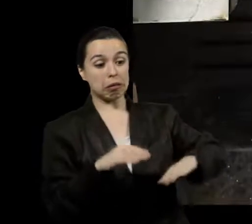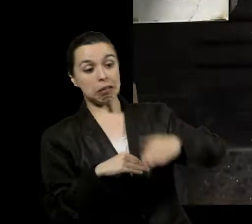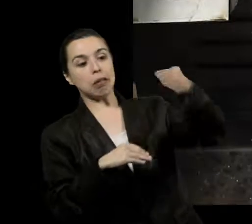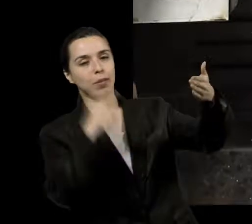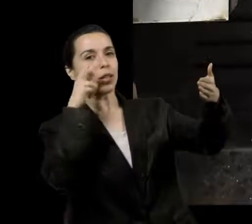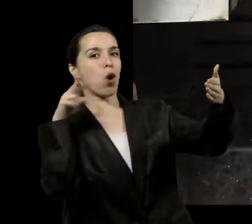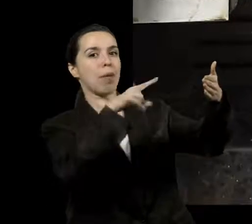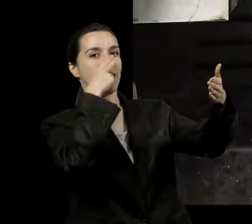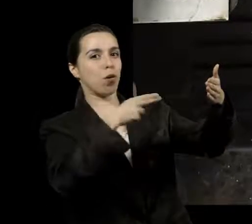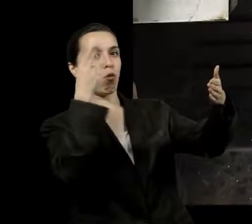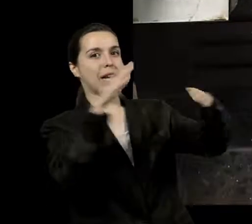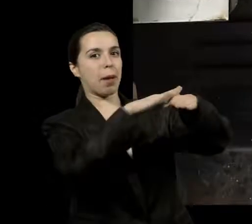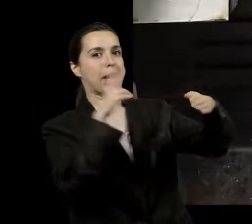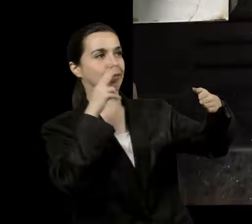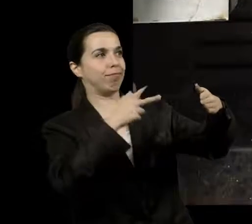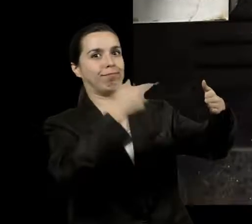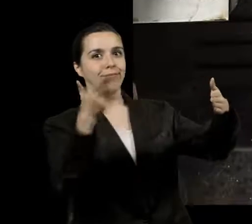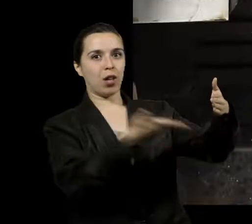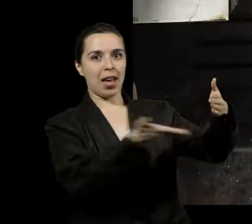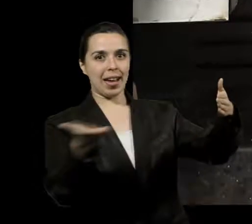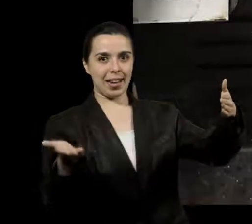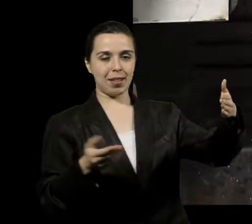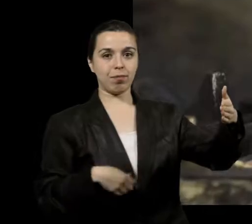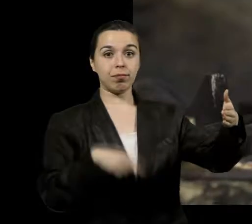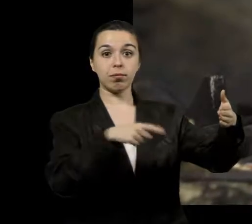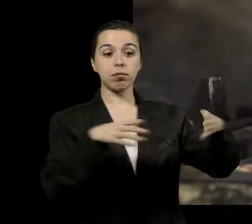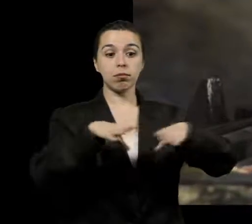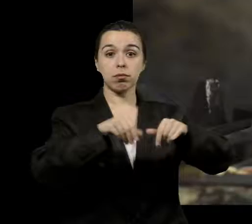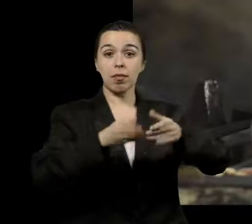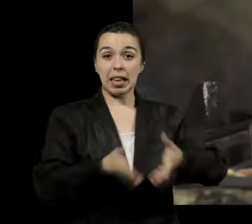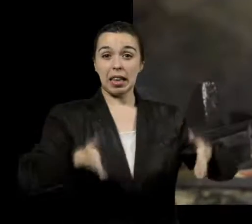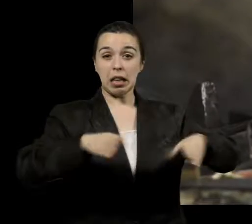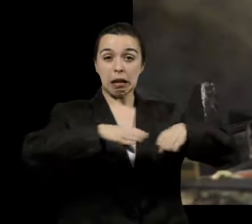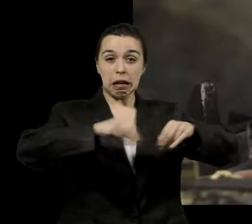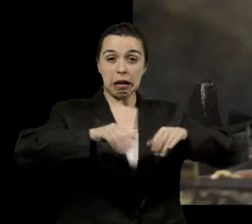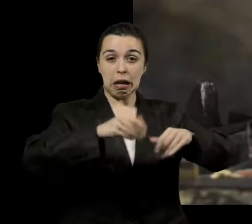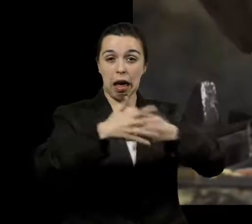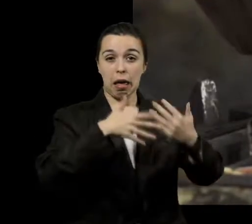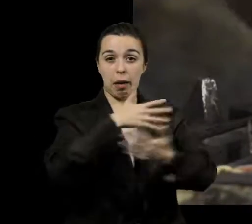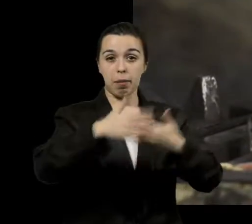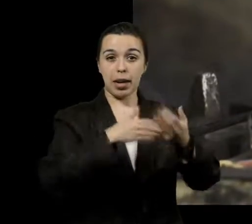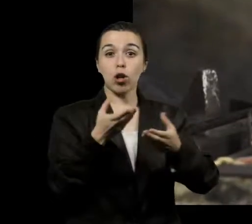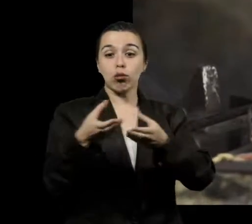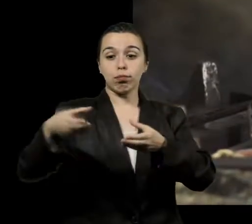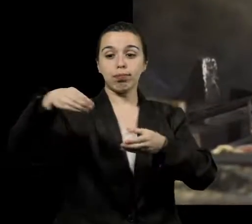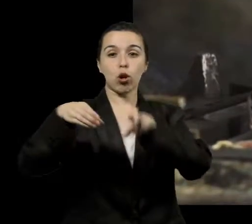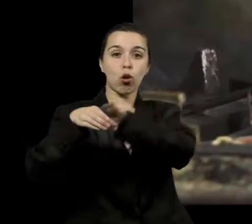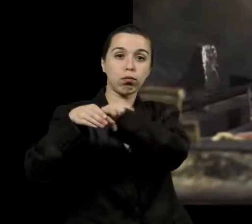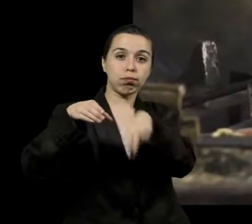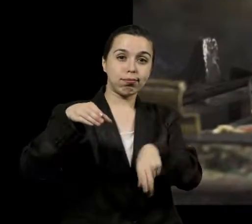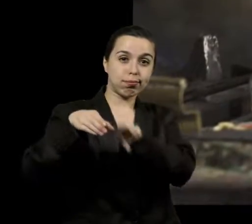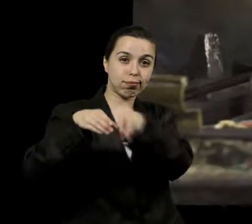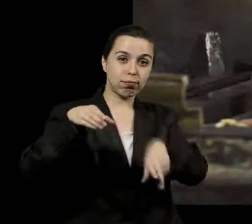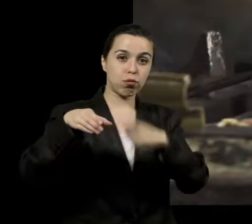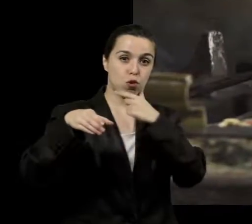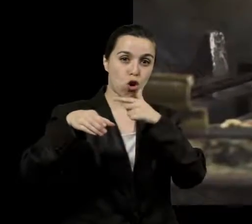dels colors, i la que veurem en ser aplicada a l'arquitectura. La barreja es troba a les pasteres i s'introdueix